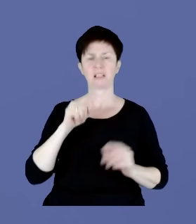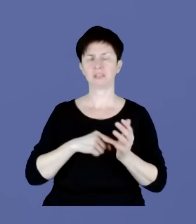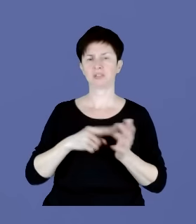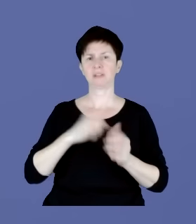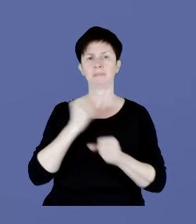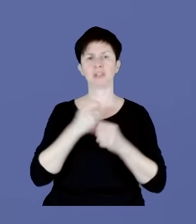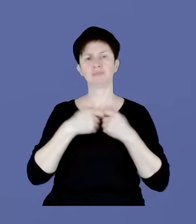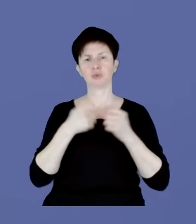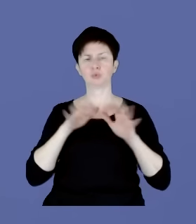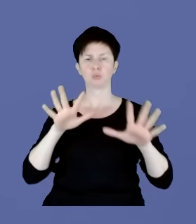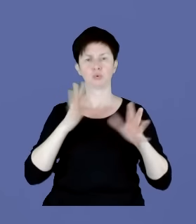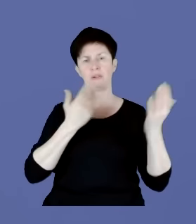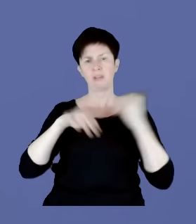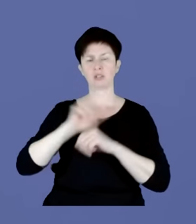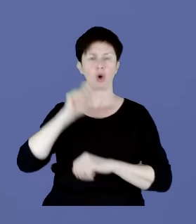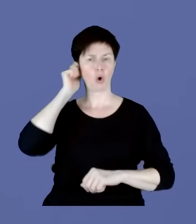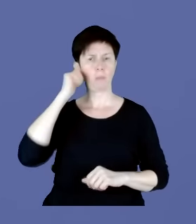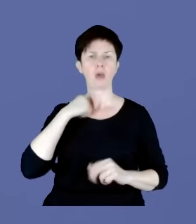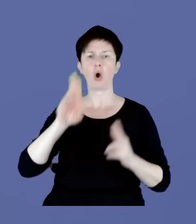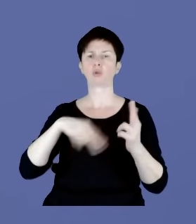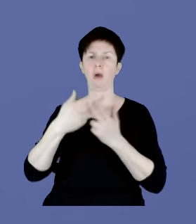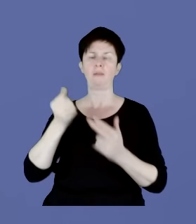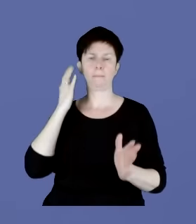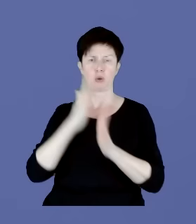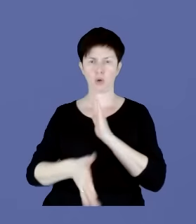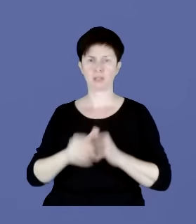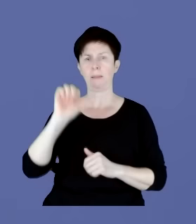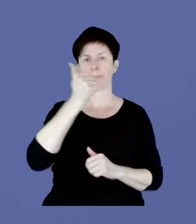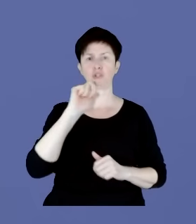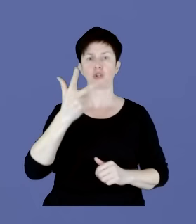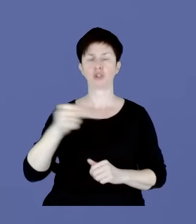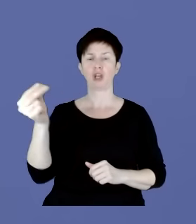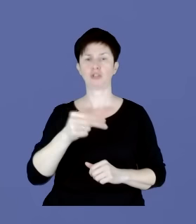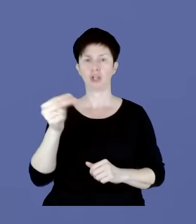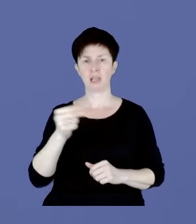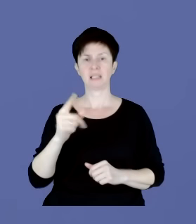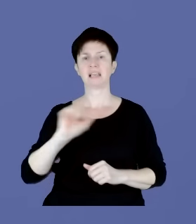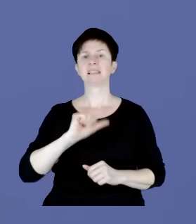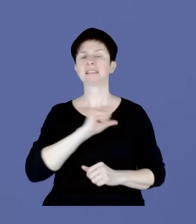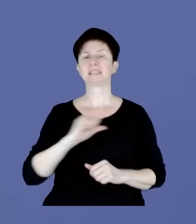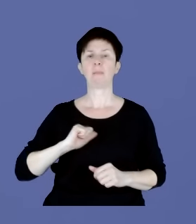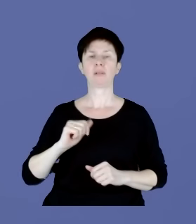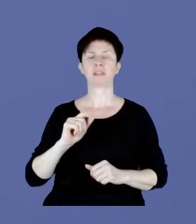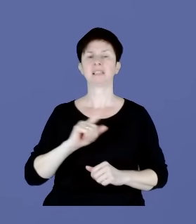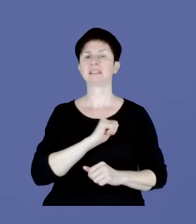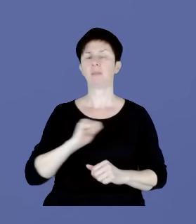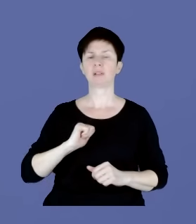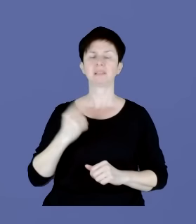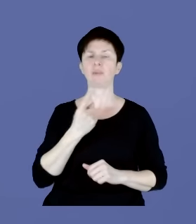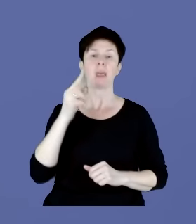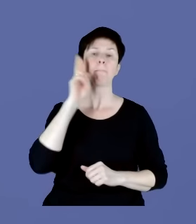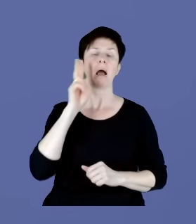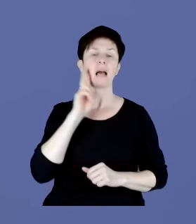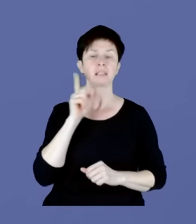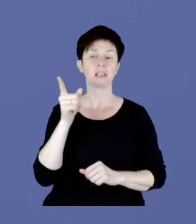na to pytanie w sposób bardzo prosty. Czyli w tę pierwszą i trzecią niedzielę miesiąca samotne mamy, których mamy bardzo dużo w skali całego kraju,